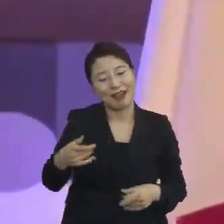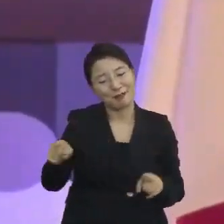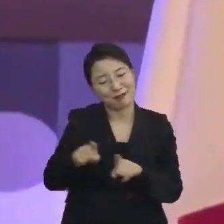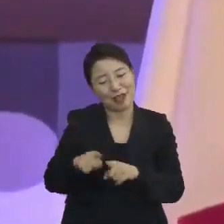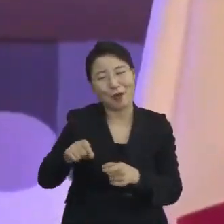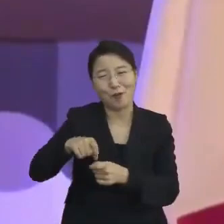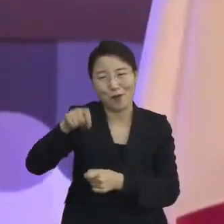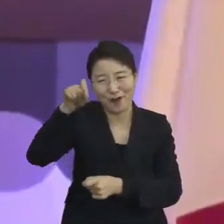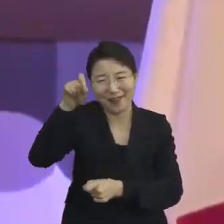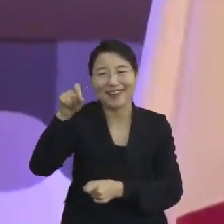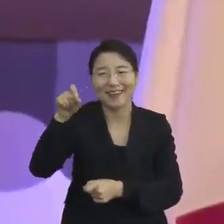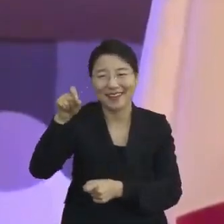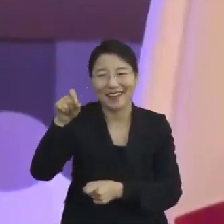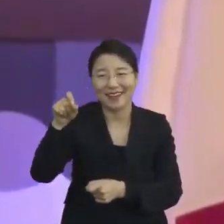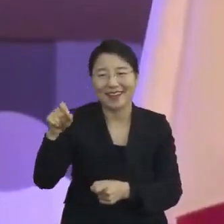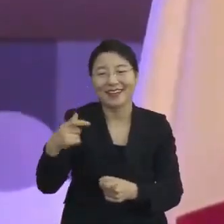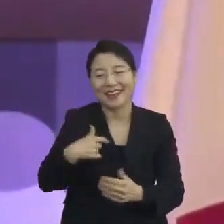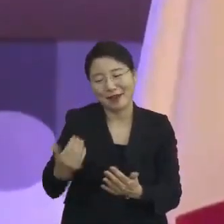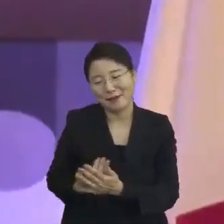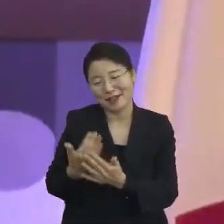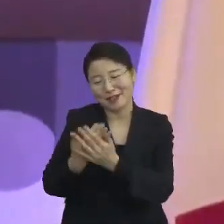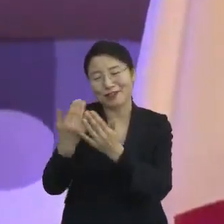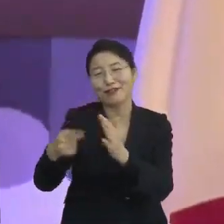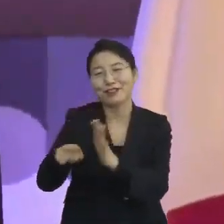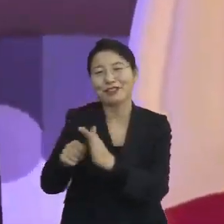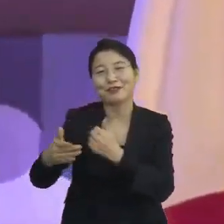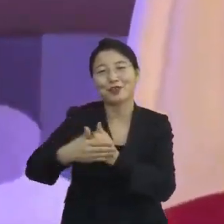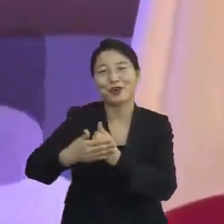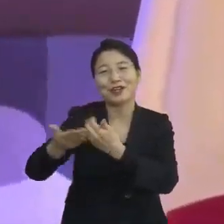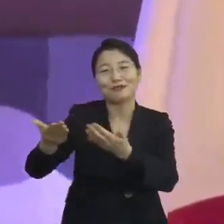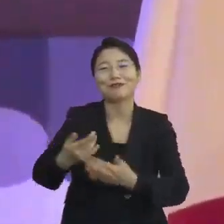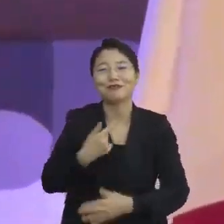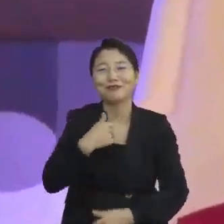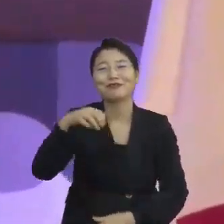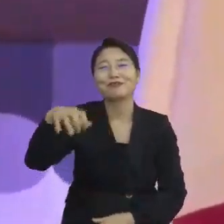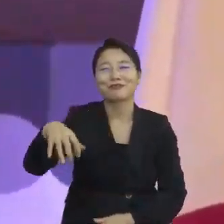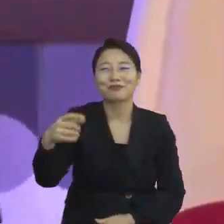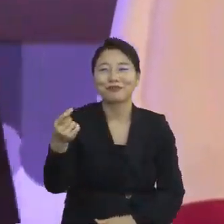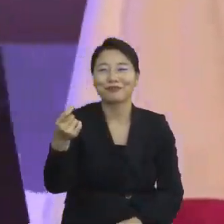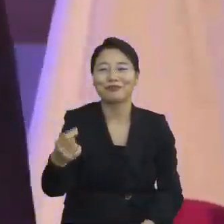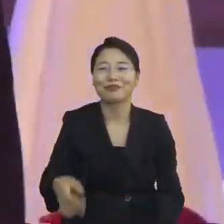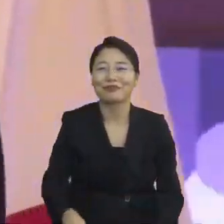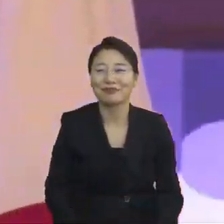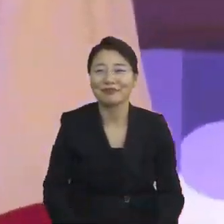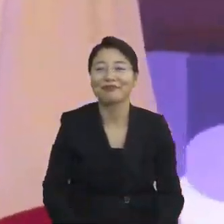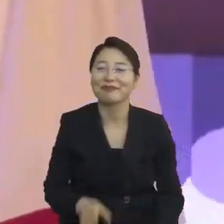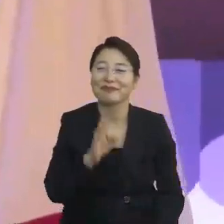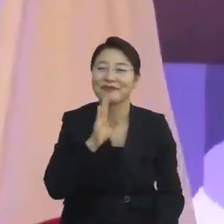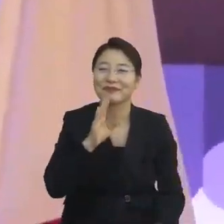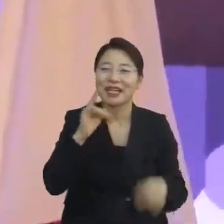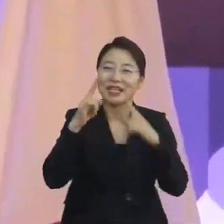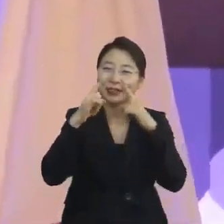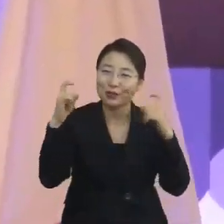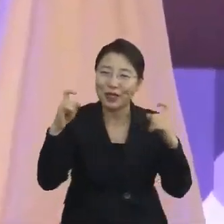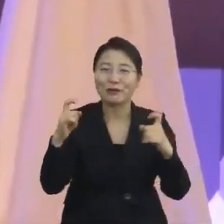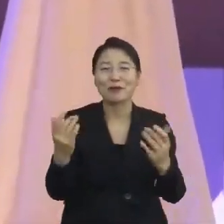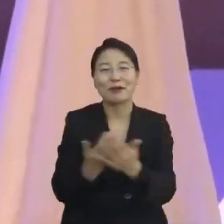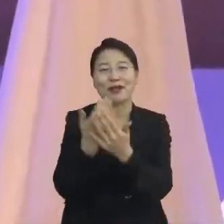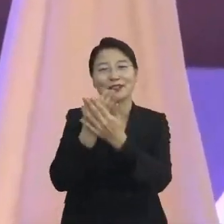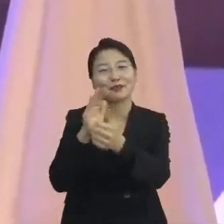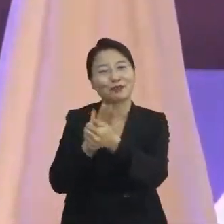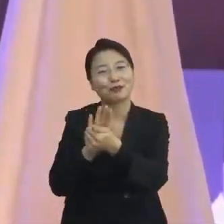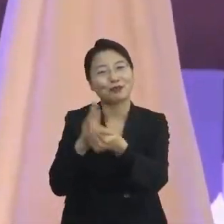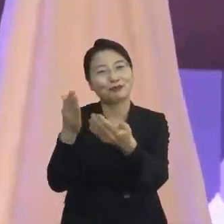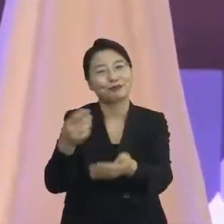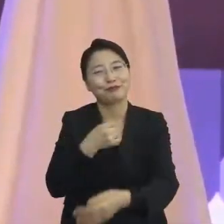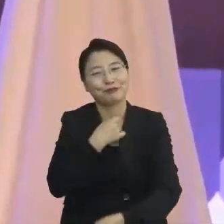동안 성장기를 보냈던 지역이구나 하는 생각을 하면서 동대문구를 어떻게 하면 좀 더 발전시킬까